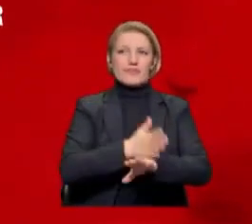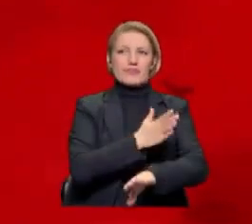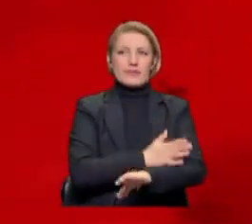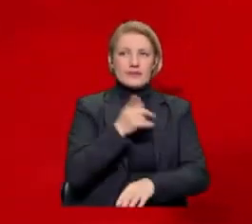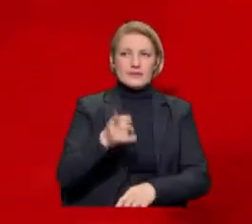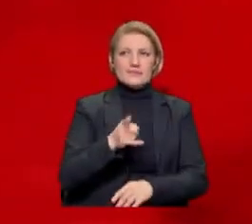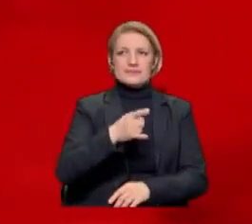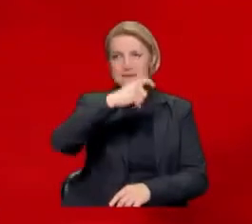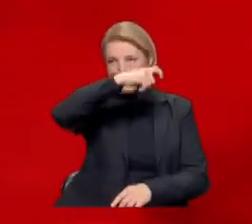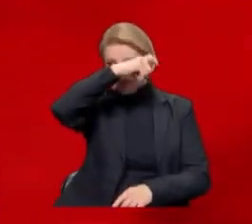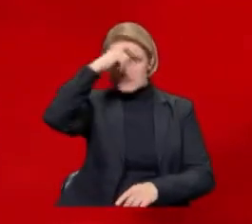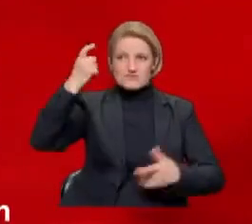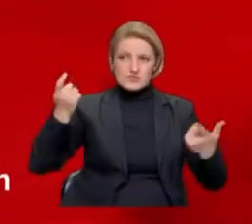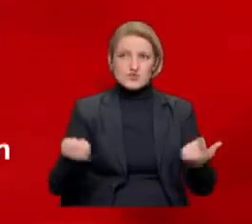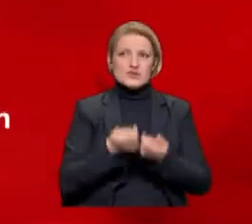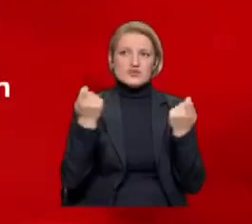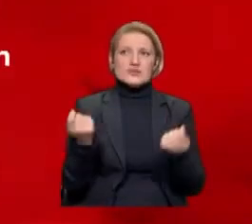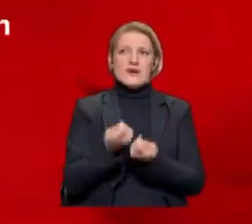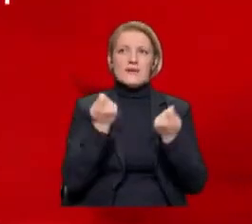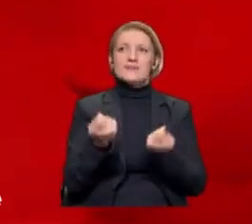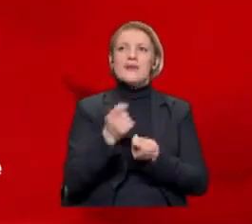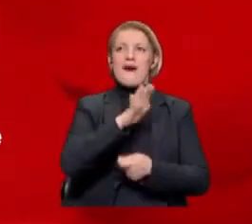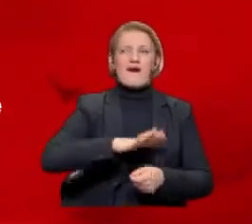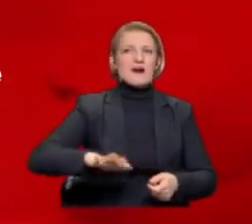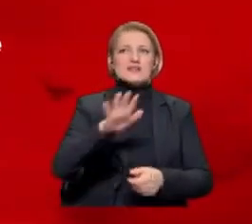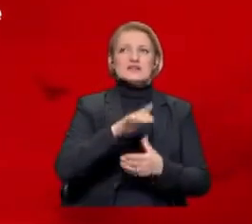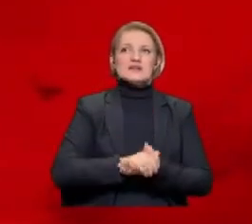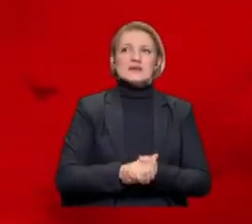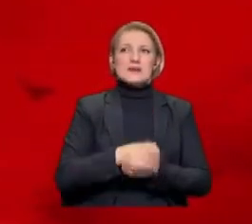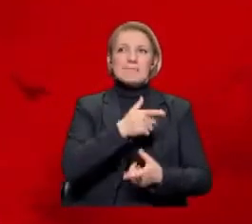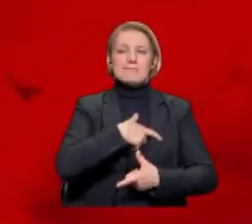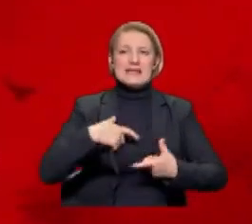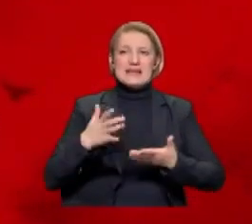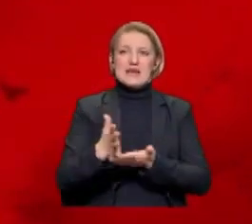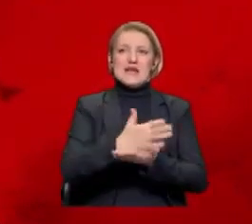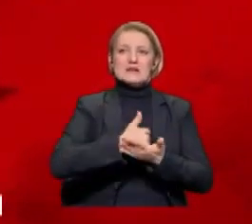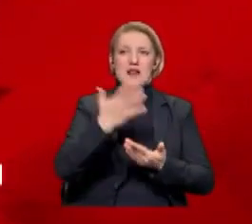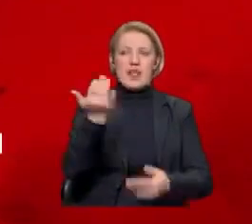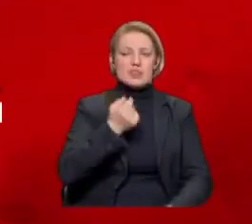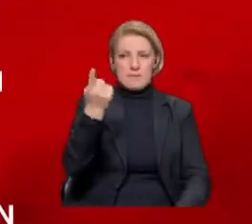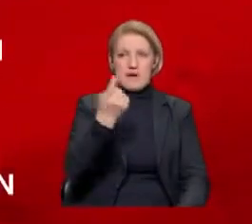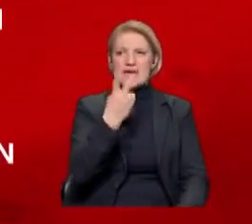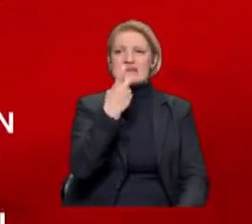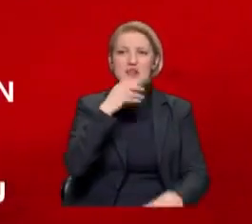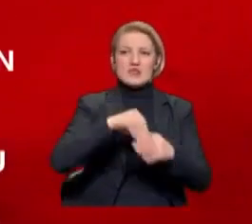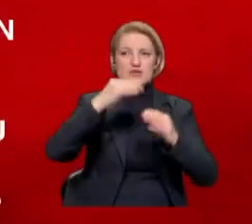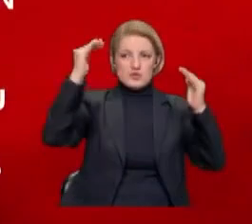alnının teriyle, bileğinin gücüyle çalışan herkesin milli gelirden aldığı pay 2 senede düşmüş.